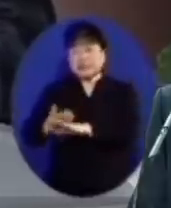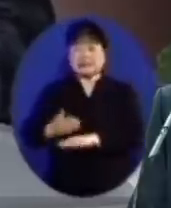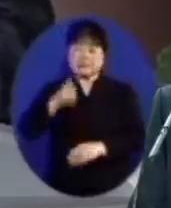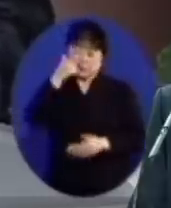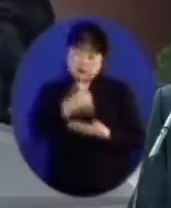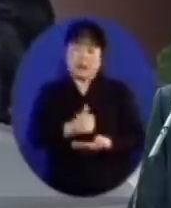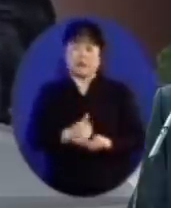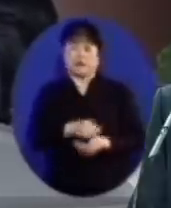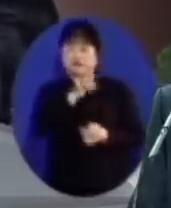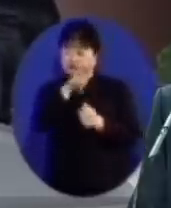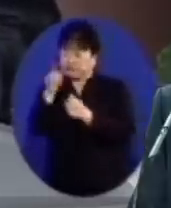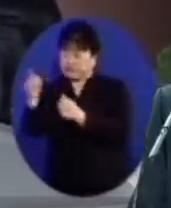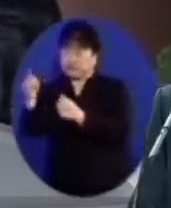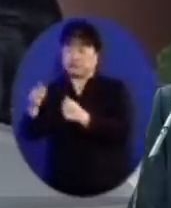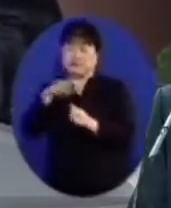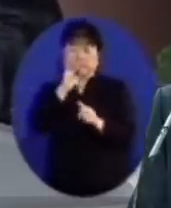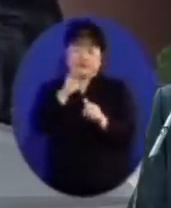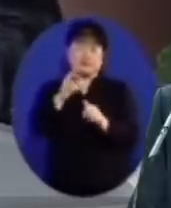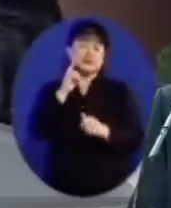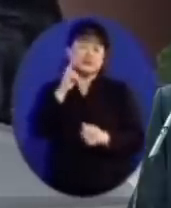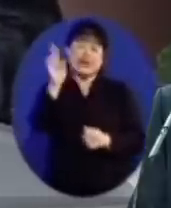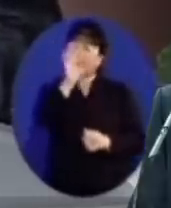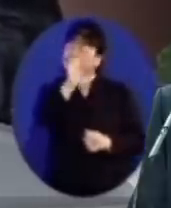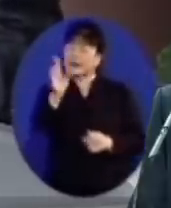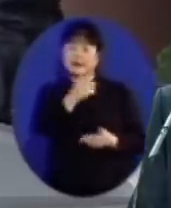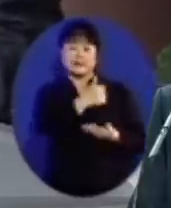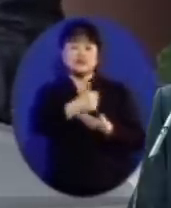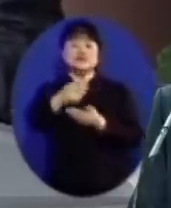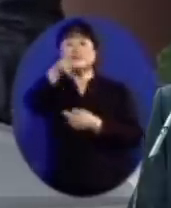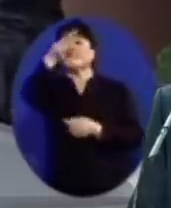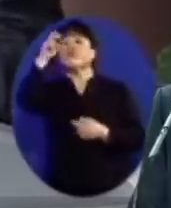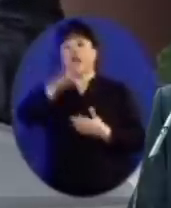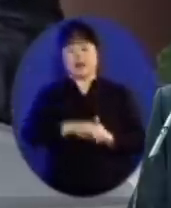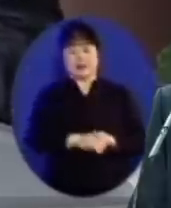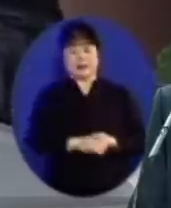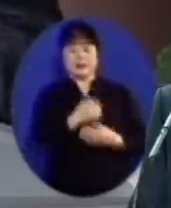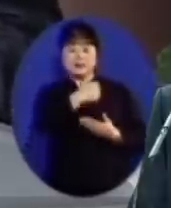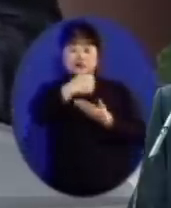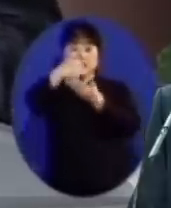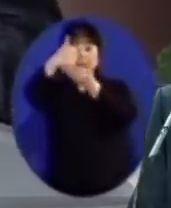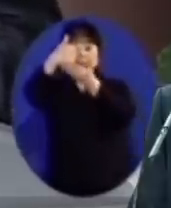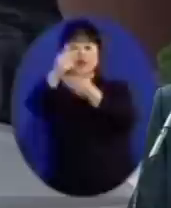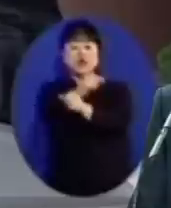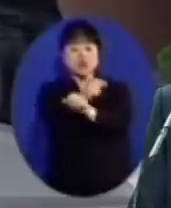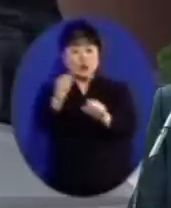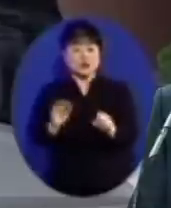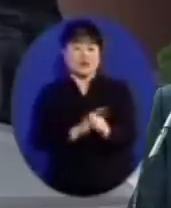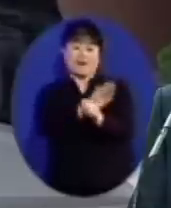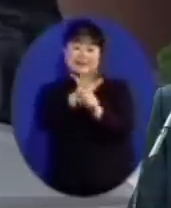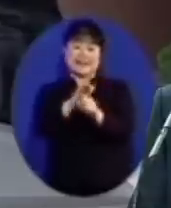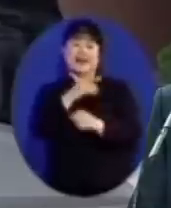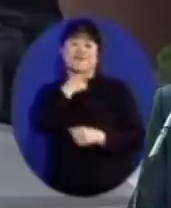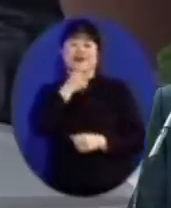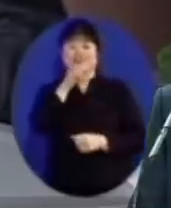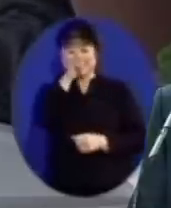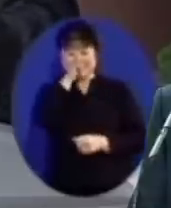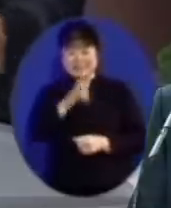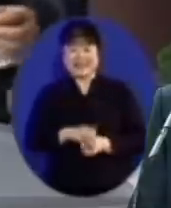자꾸 바라보고 정죄하는 것입니다. 이것이 주님이 미워하는 것입니다. 주님은 용서와 사랑을 원하시는